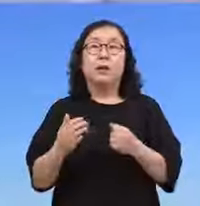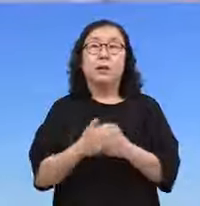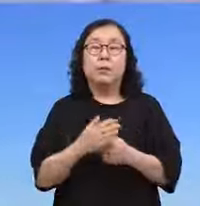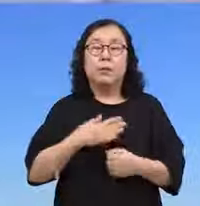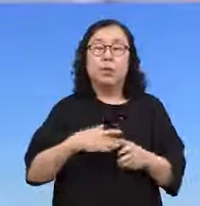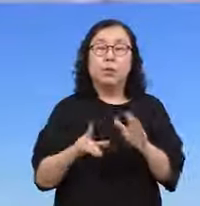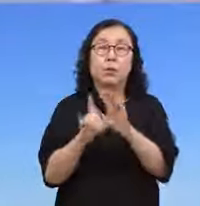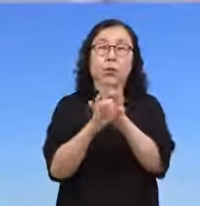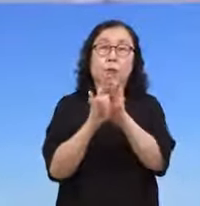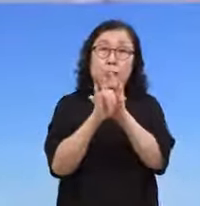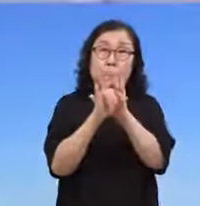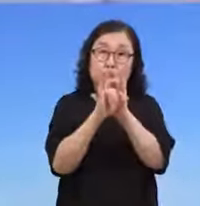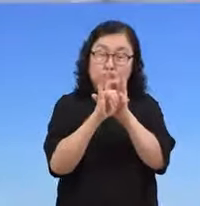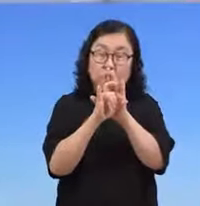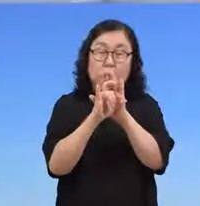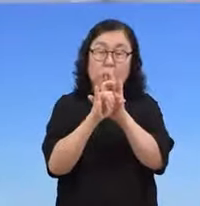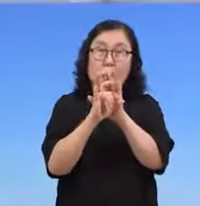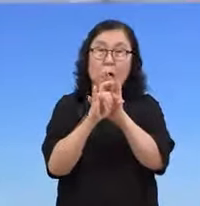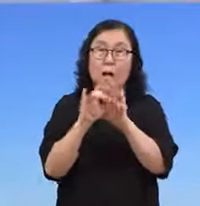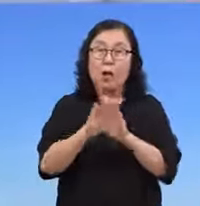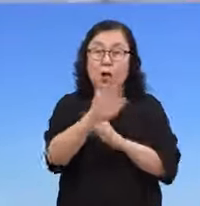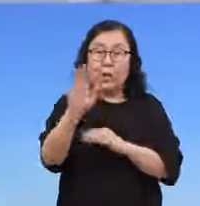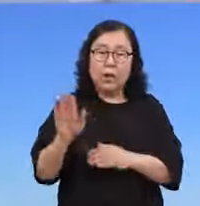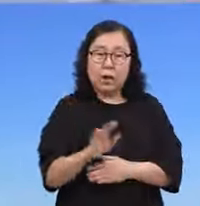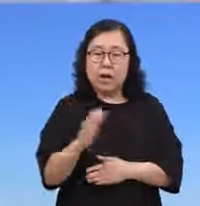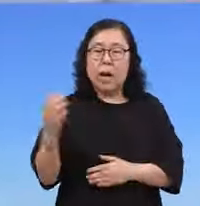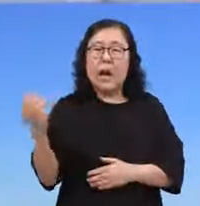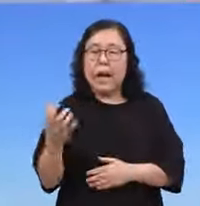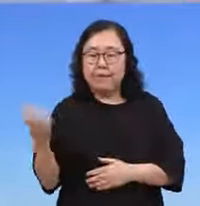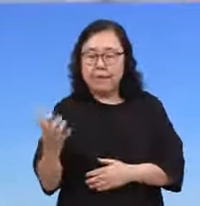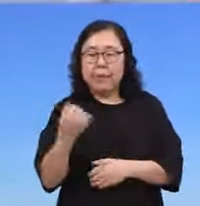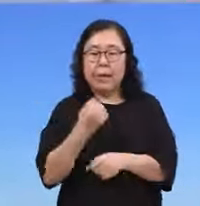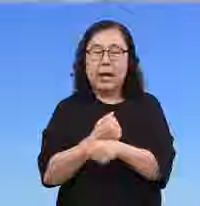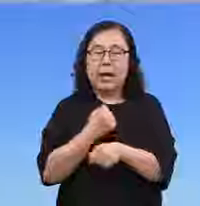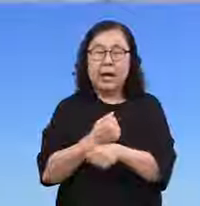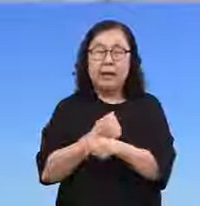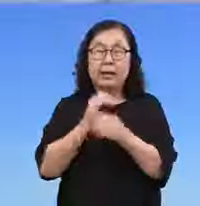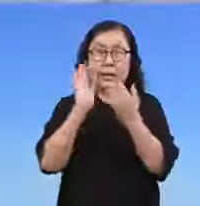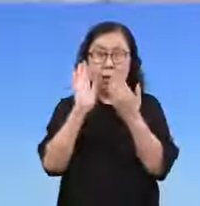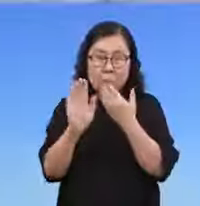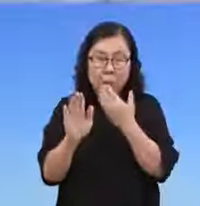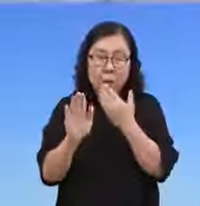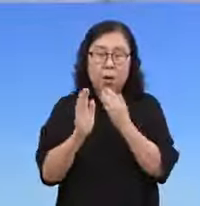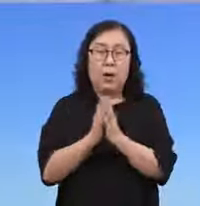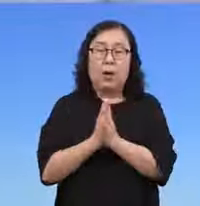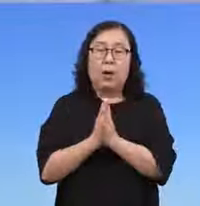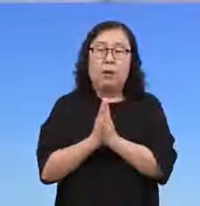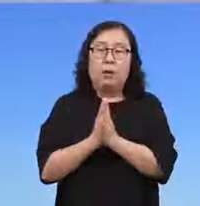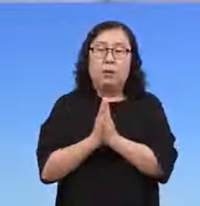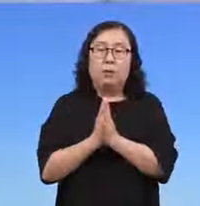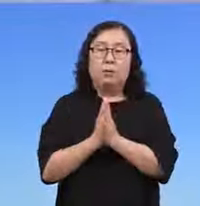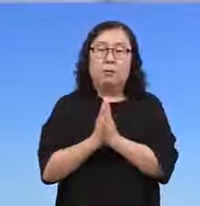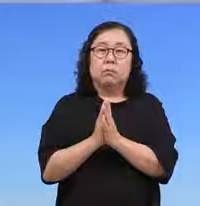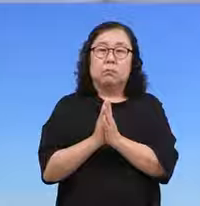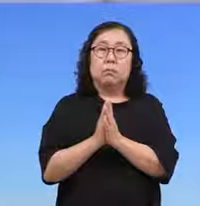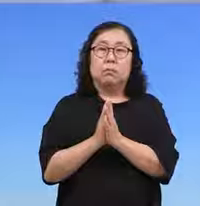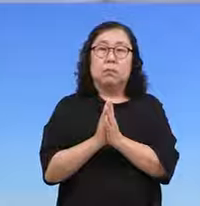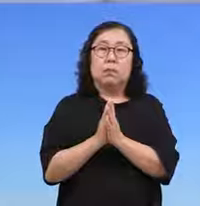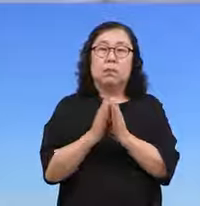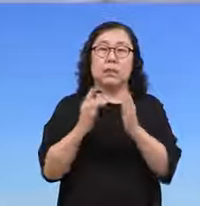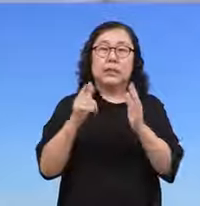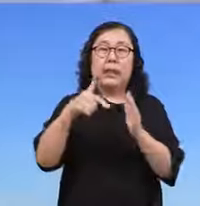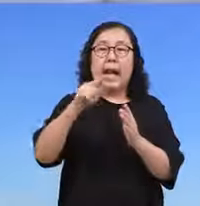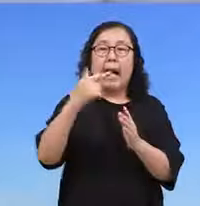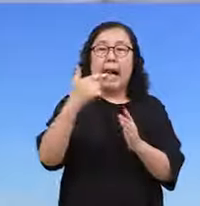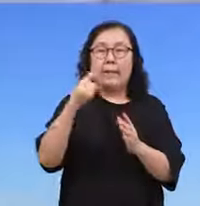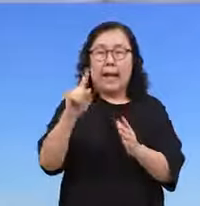점에서 저는 코로나19가 참 우리를 아프게 하는 그 이후로 종종 저는 요한복음 2장에 나와